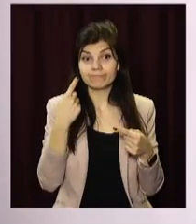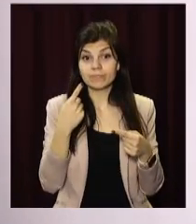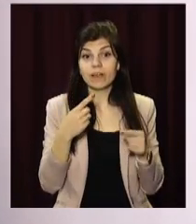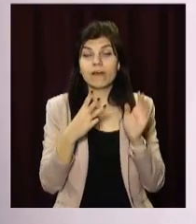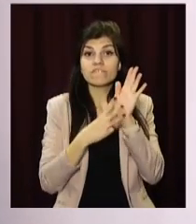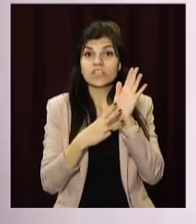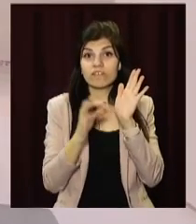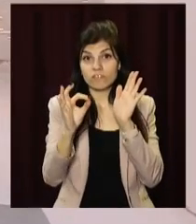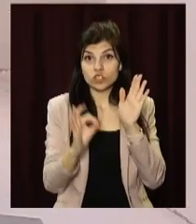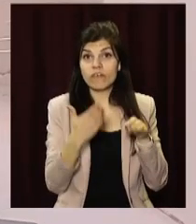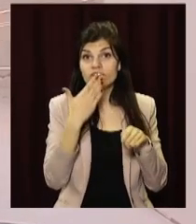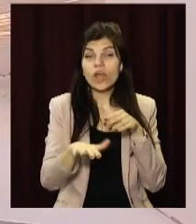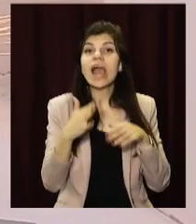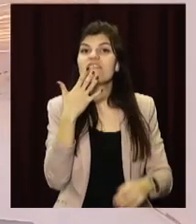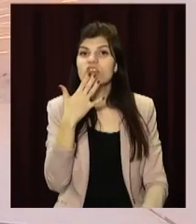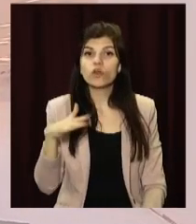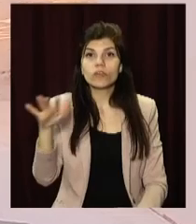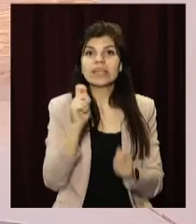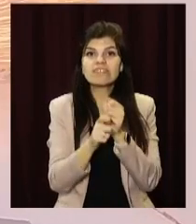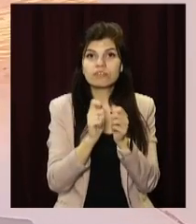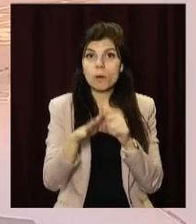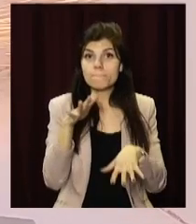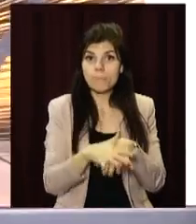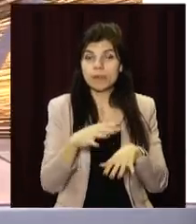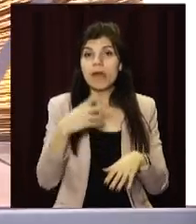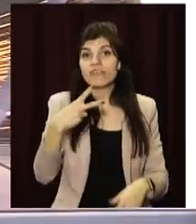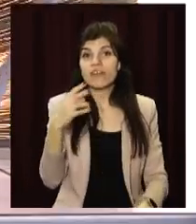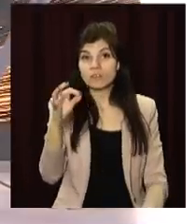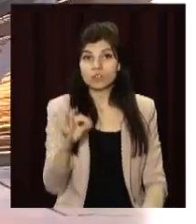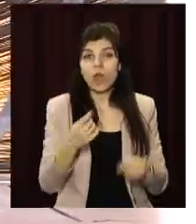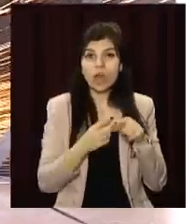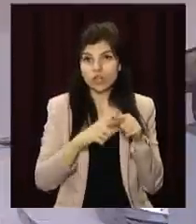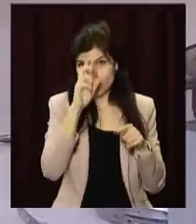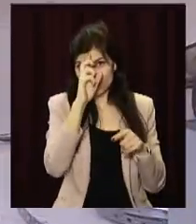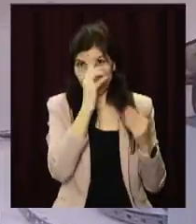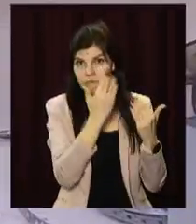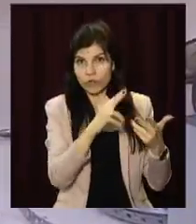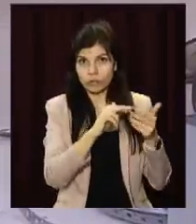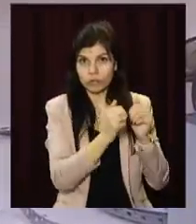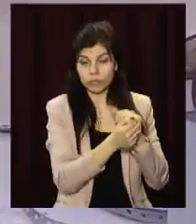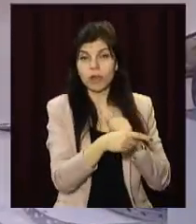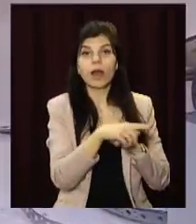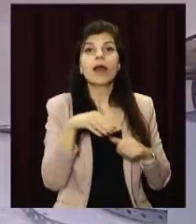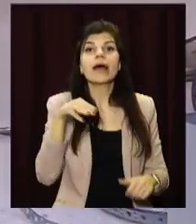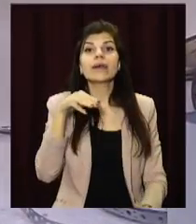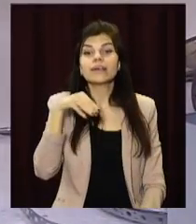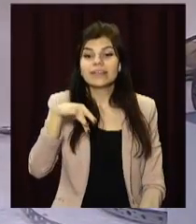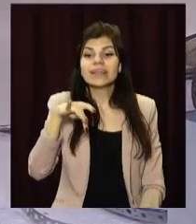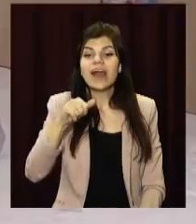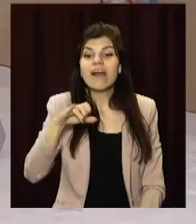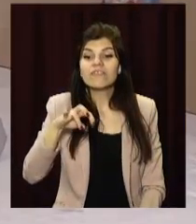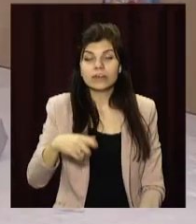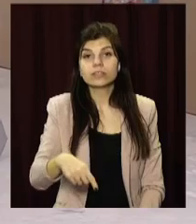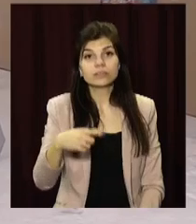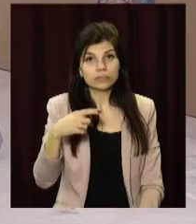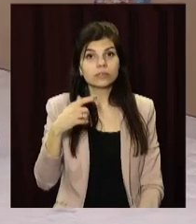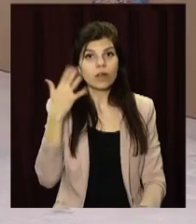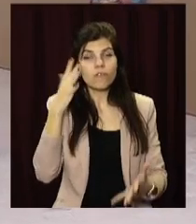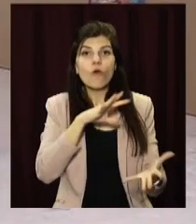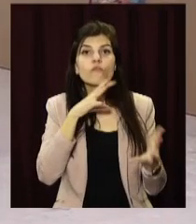проєктів 80% виділяє Європейський інвестиційний банк, 20% – це бюджетні кошти. У травні планують отримати висновки експертів